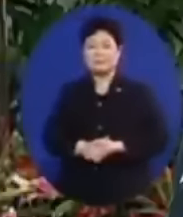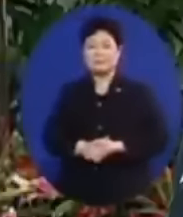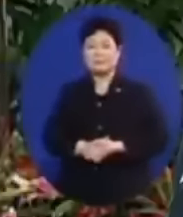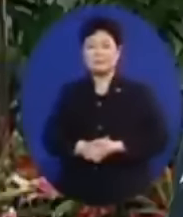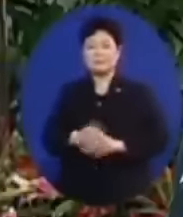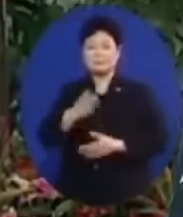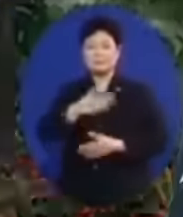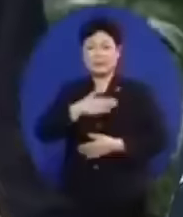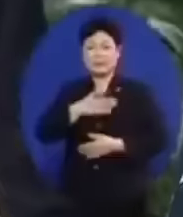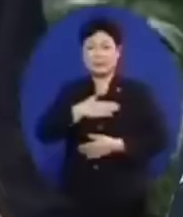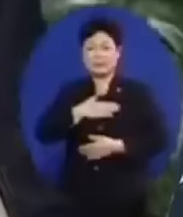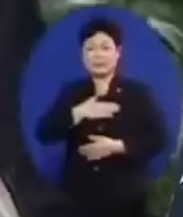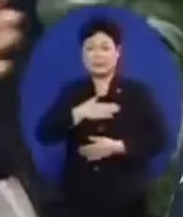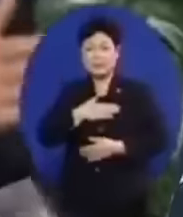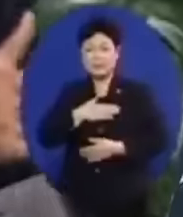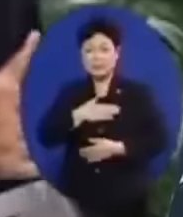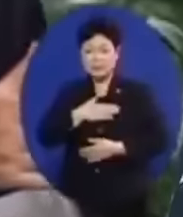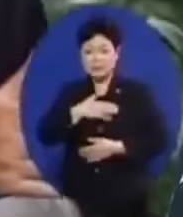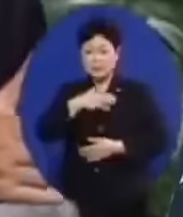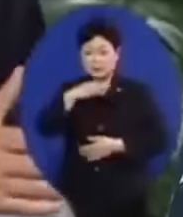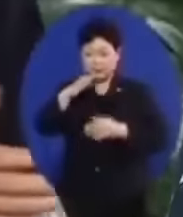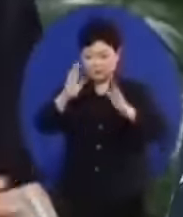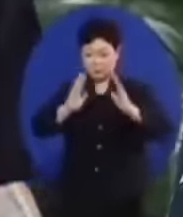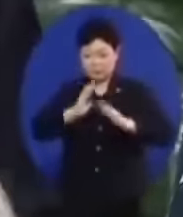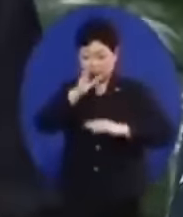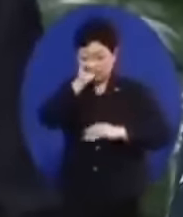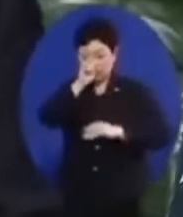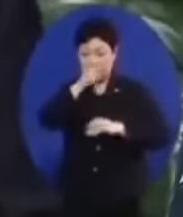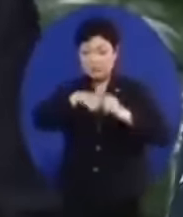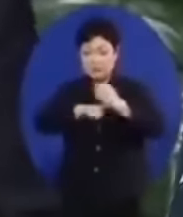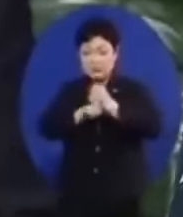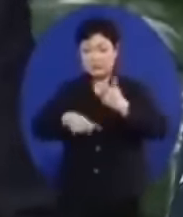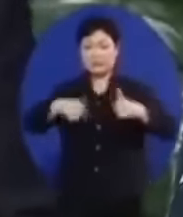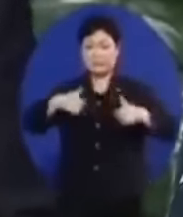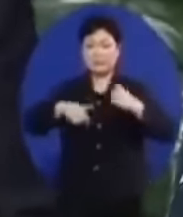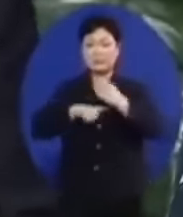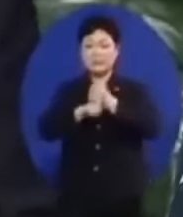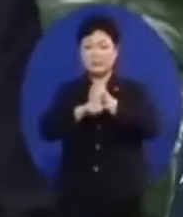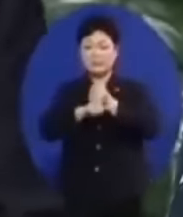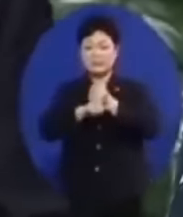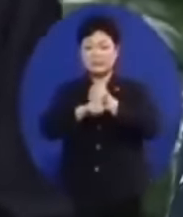내 한 사람에 대해서도 하나님은 선하신 뜻이 있는가 하면 기뻐하시는 뜻이 있고